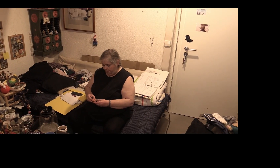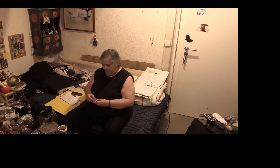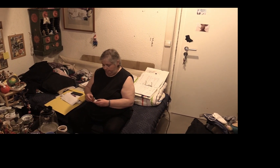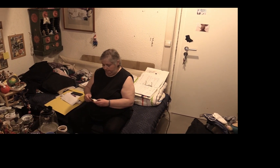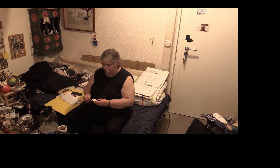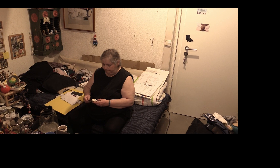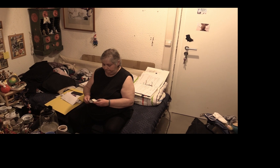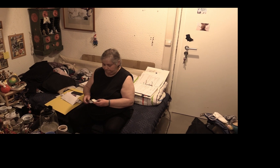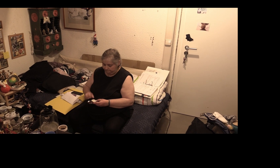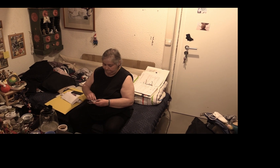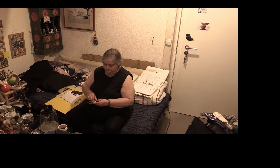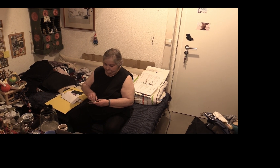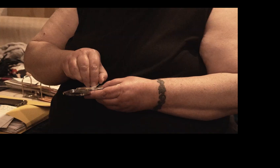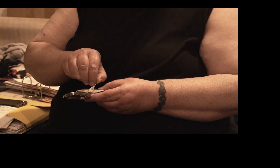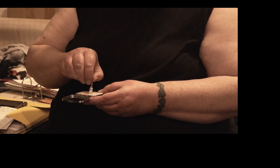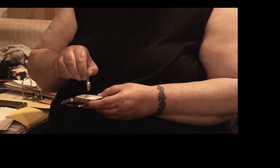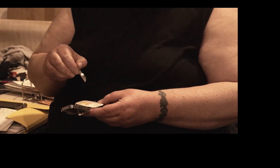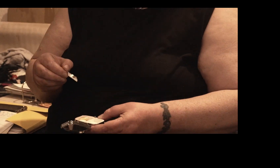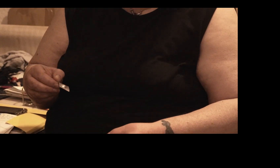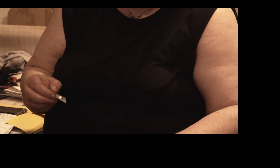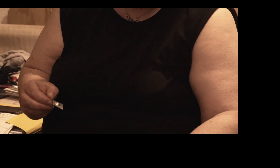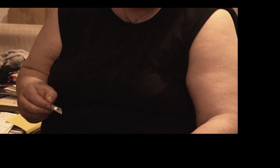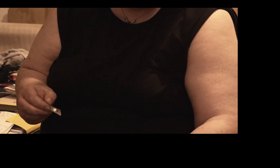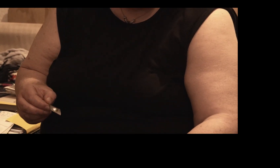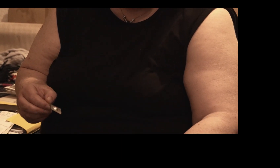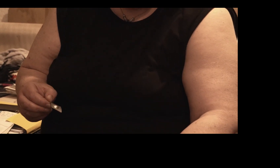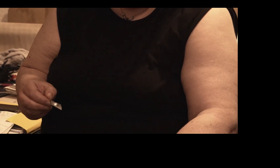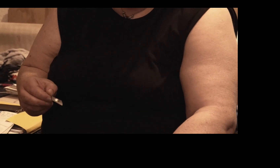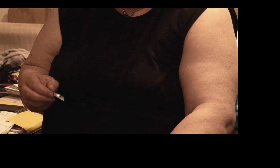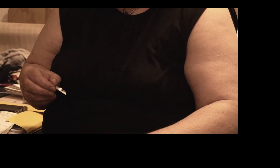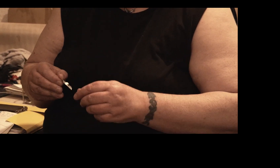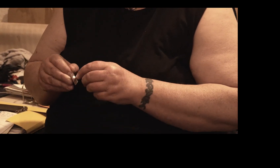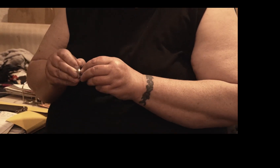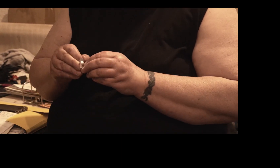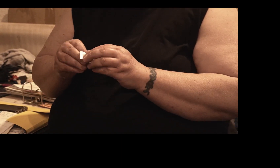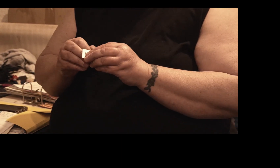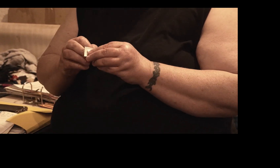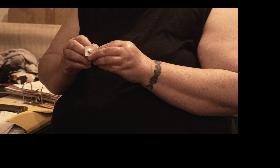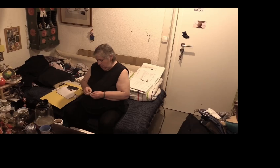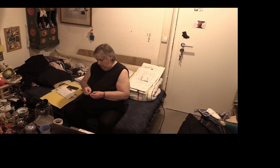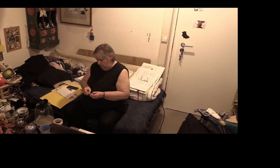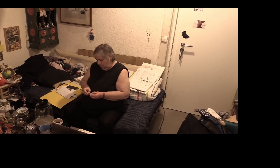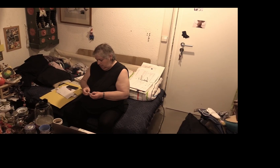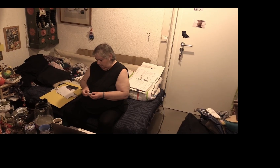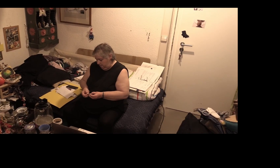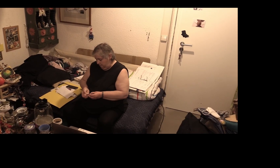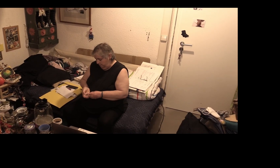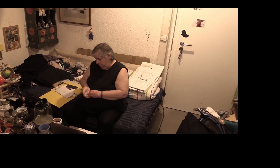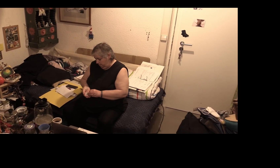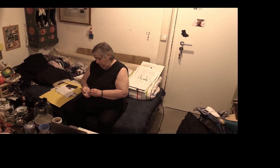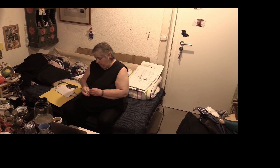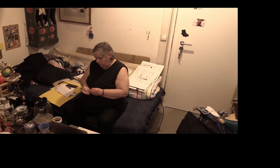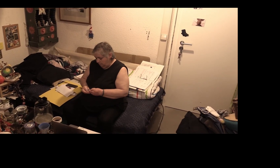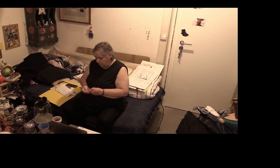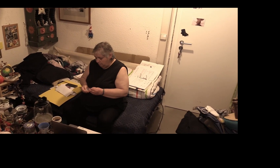Eine ca.-jährige Frau sitzt in ihrer Wohnung auf einem Bett. Wir nennen sie Frau Müller. Sie nimmt aus einer Dose eine Tablette und steckt